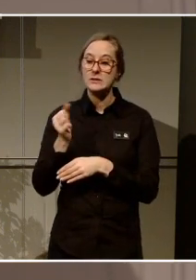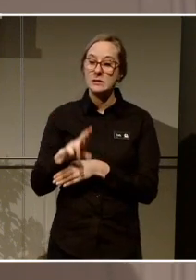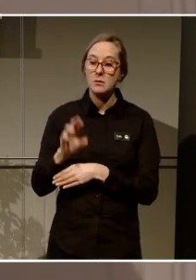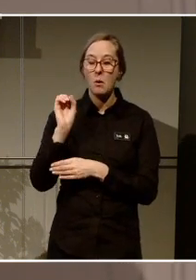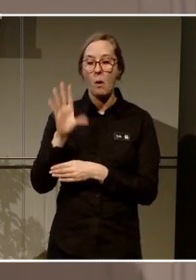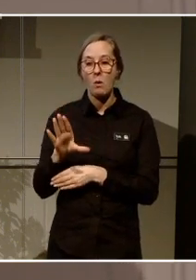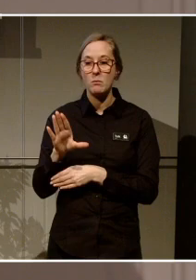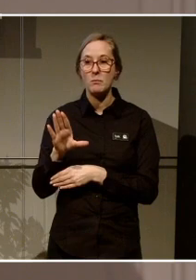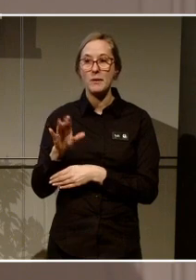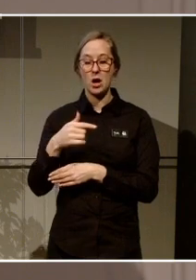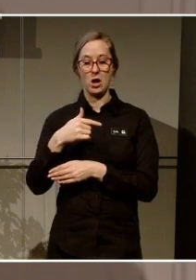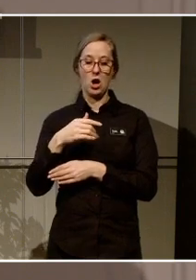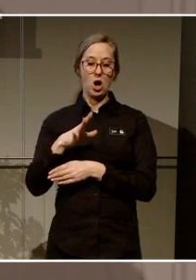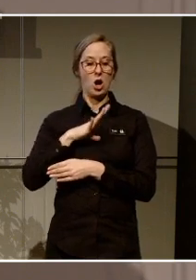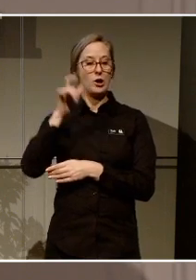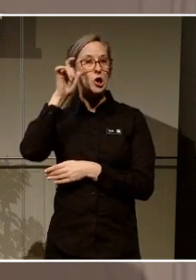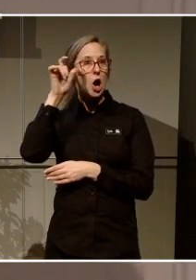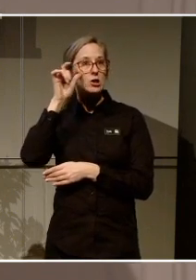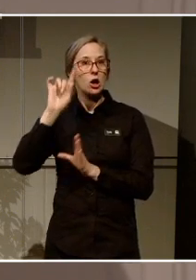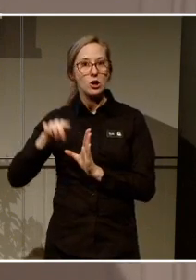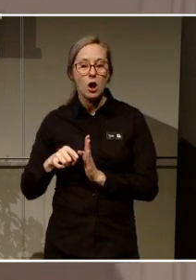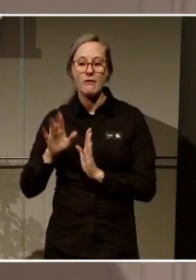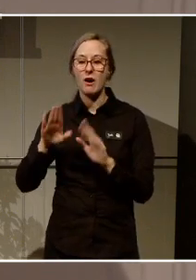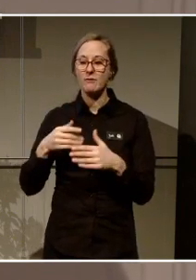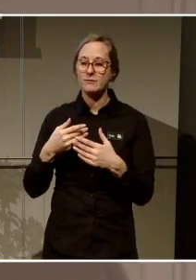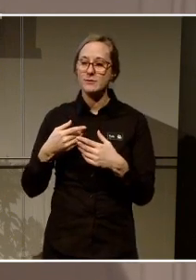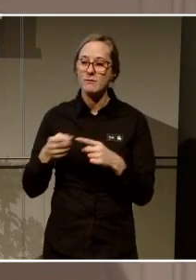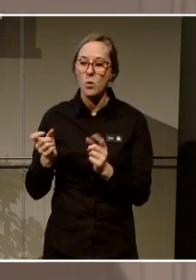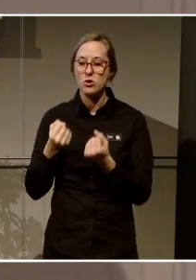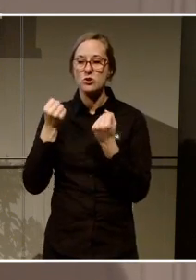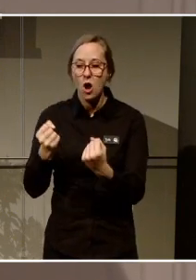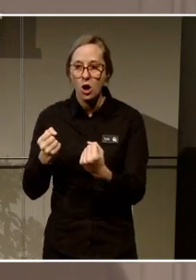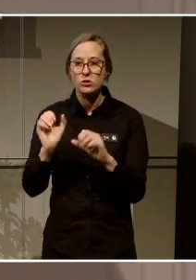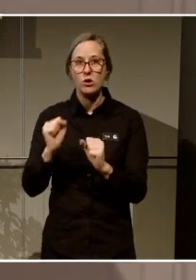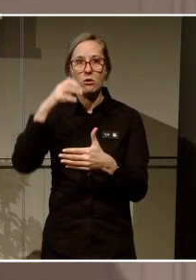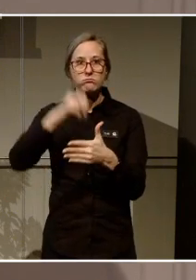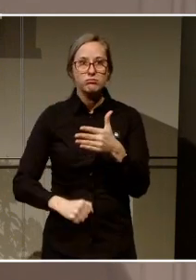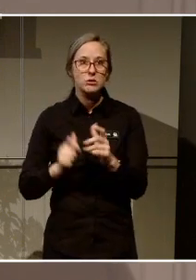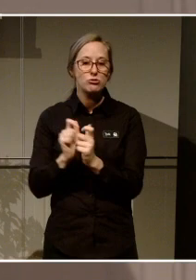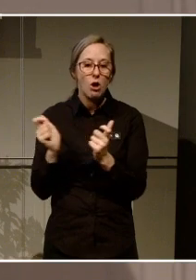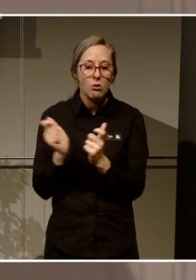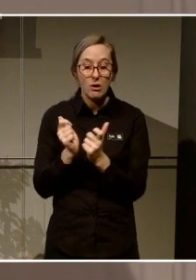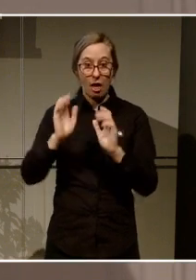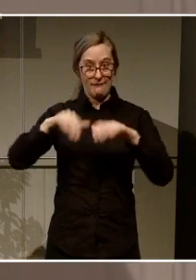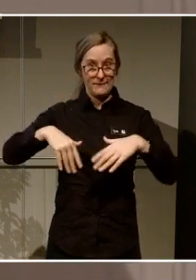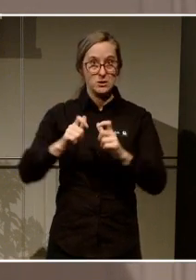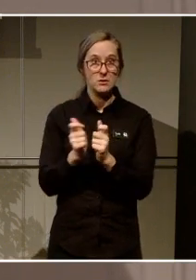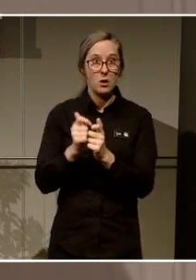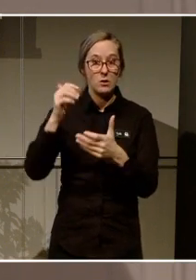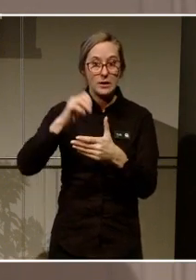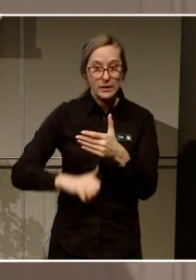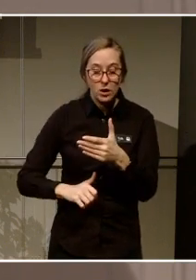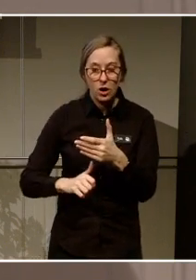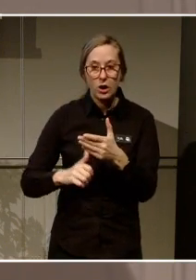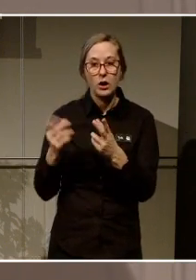ett glasögonkrav eller om du hade kört för fort eller skulle få ditt körkort indraget eller hade haft ditt körkort indraget och därför inte